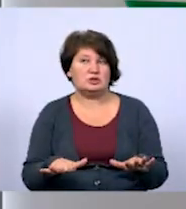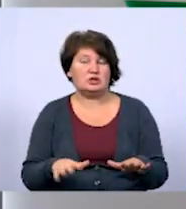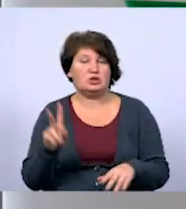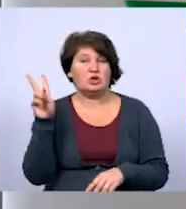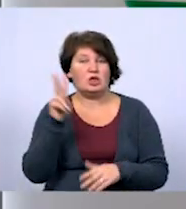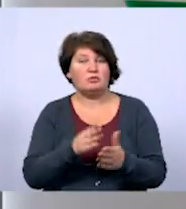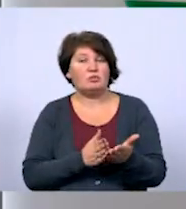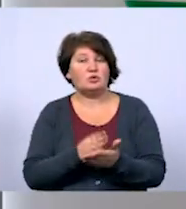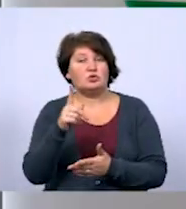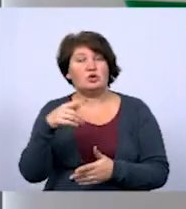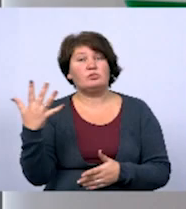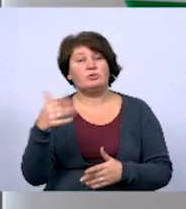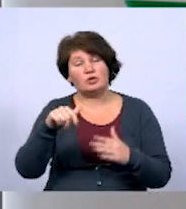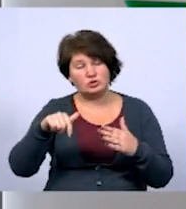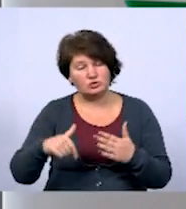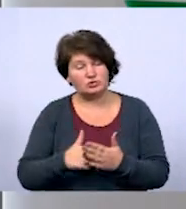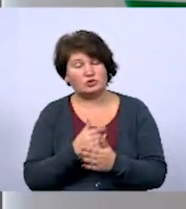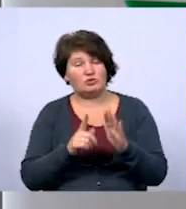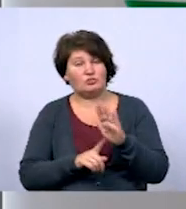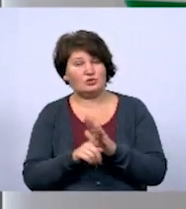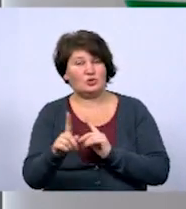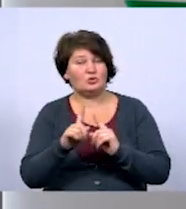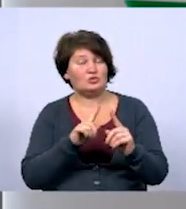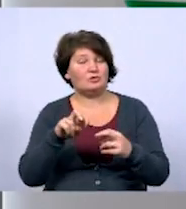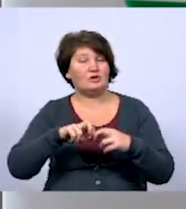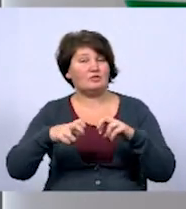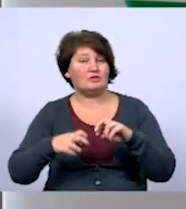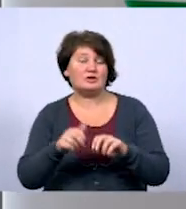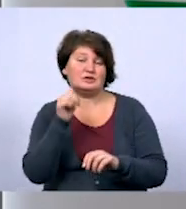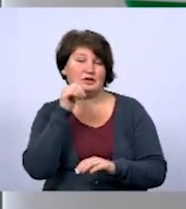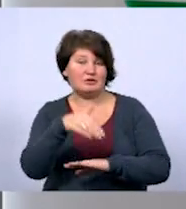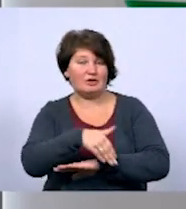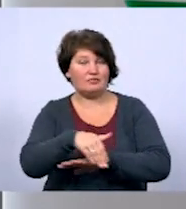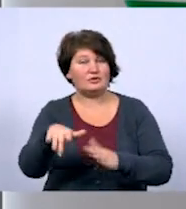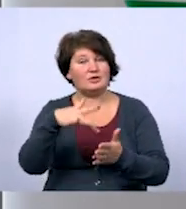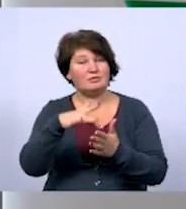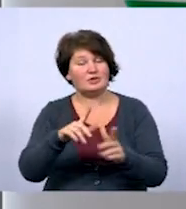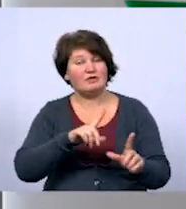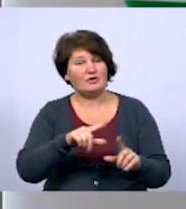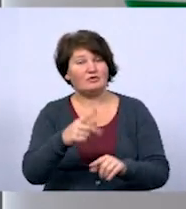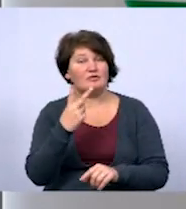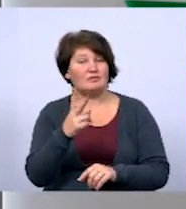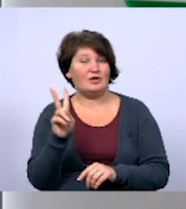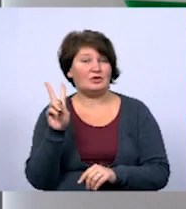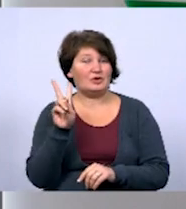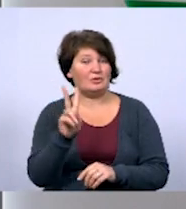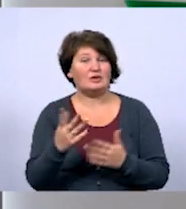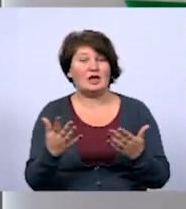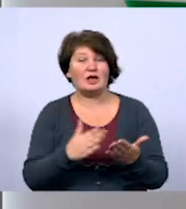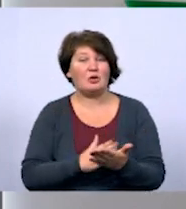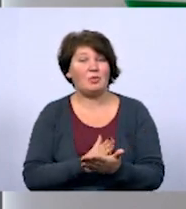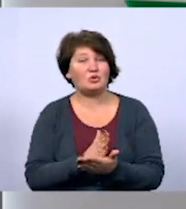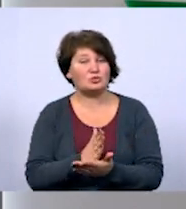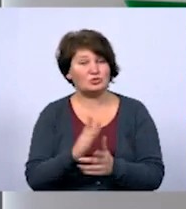Тролейбусний маршрут номер 5 знову почне курсувати в Івано-Франківську. Завтра на вулиці міста виїдуть два тролейбуси. За яким маршрутом